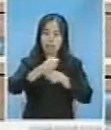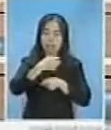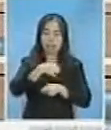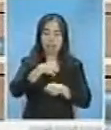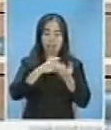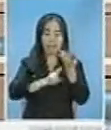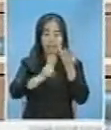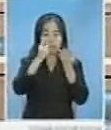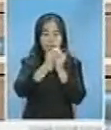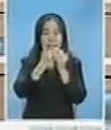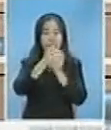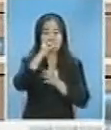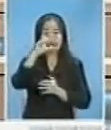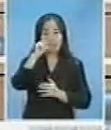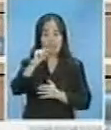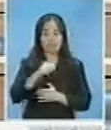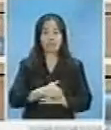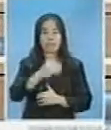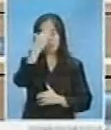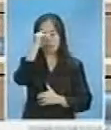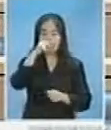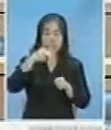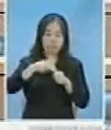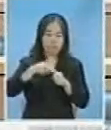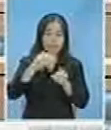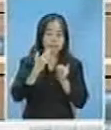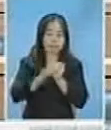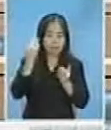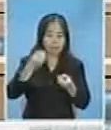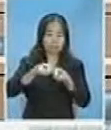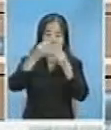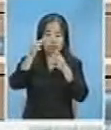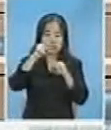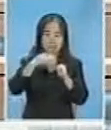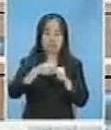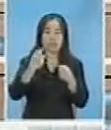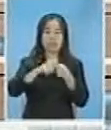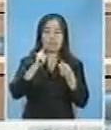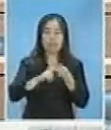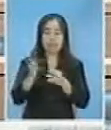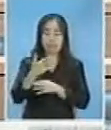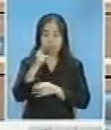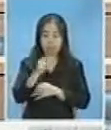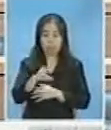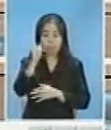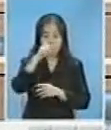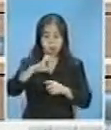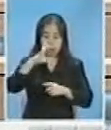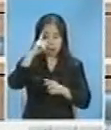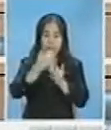าทเพราะอะไรครับน้ำมันครับแพงปลาทูครับร้อยเท่าไรครับโลร้อยกว่าบา